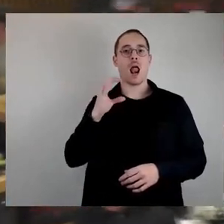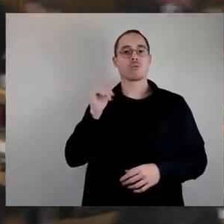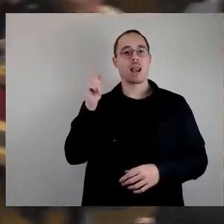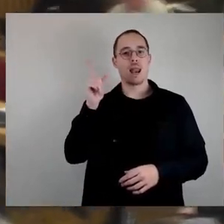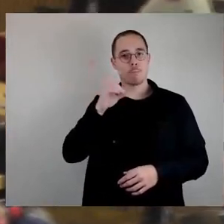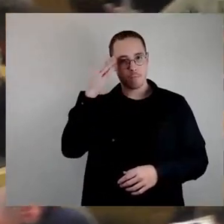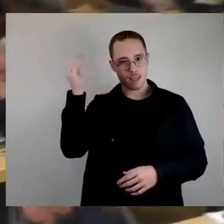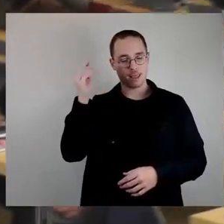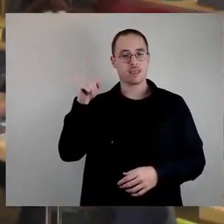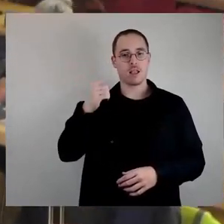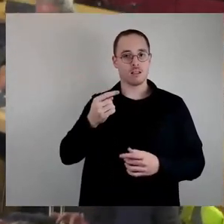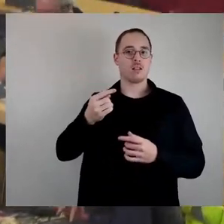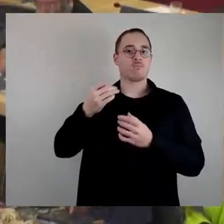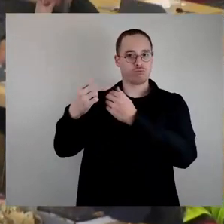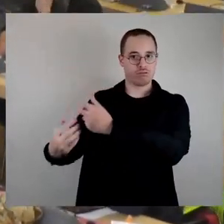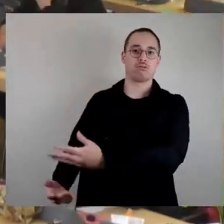Schulze.